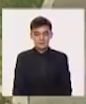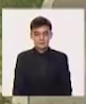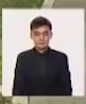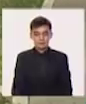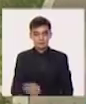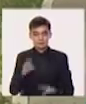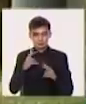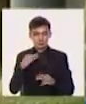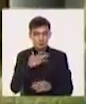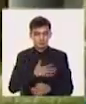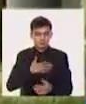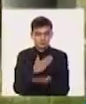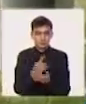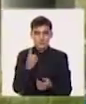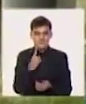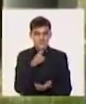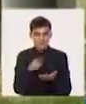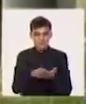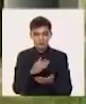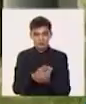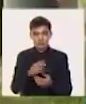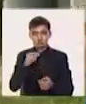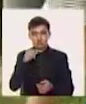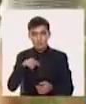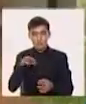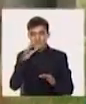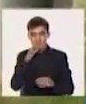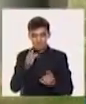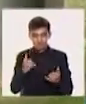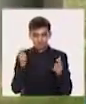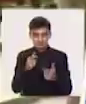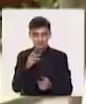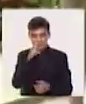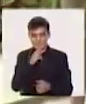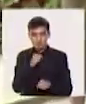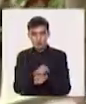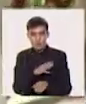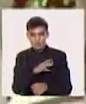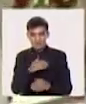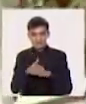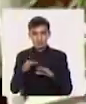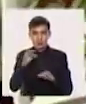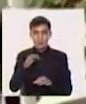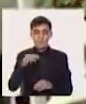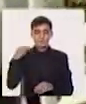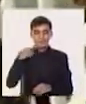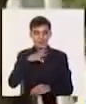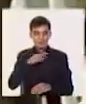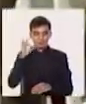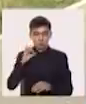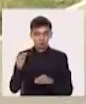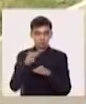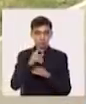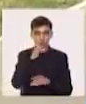Көптің көкейіндегі алғашқы сауал. Төтінші жағдай кезінде төлемі 3 айға шегерілген несиенің президент айтқандай өсімпұлы тоқтаса,